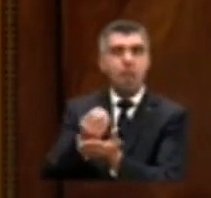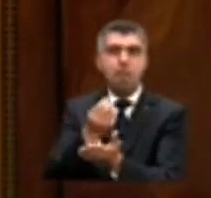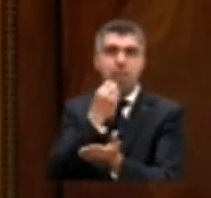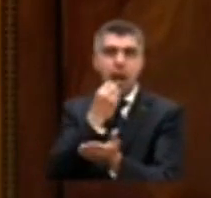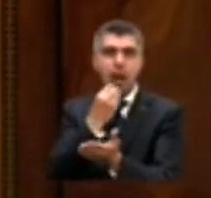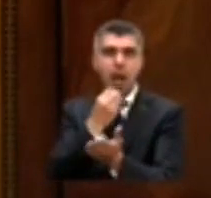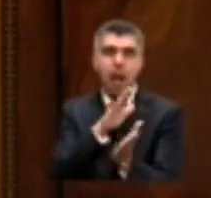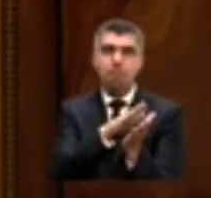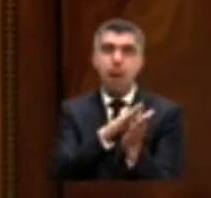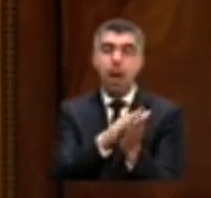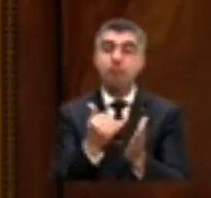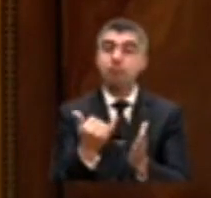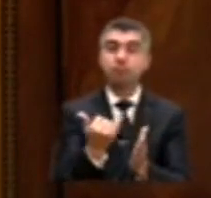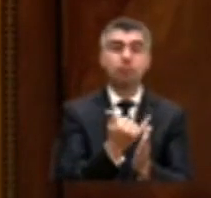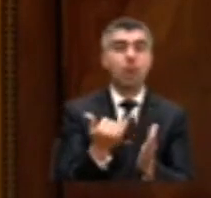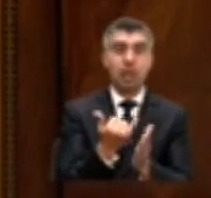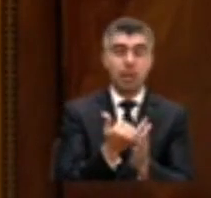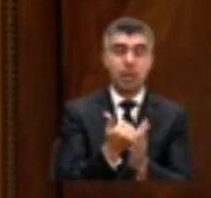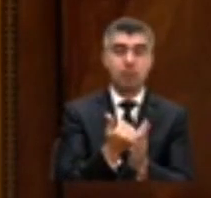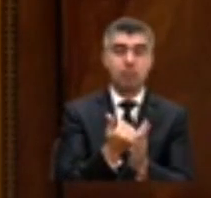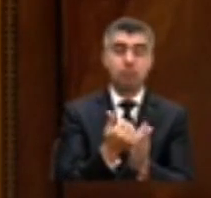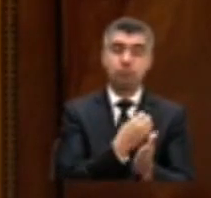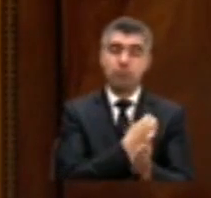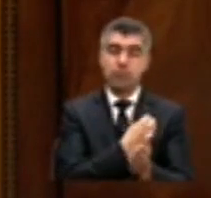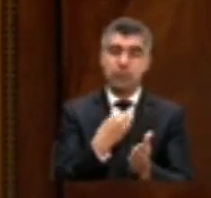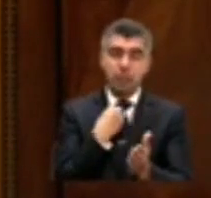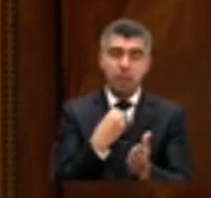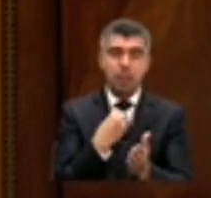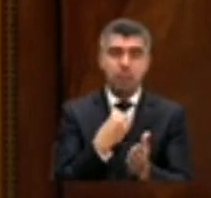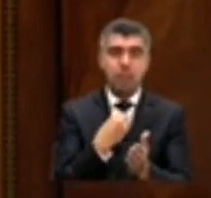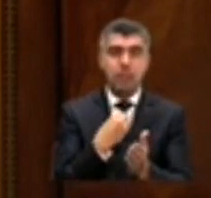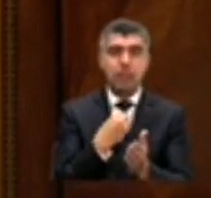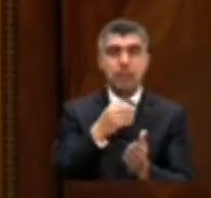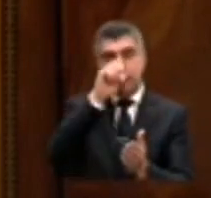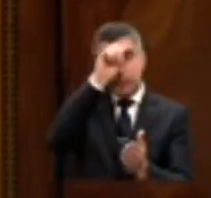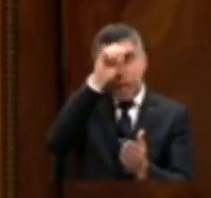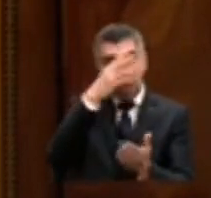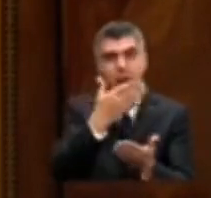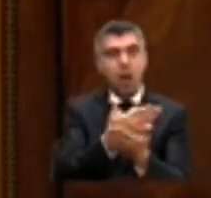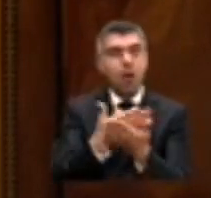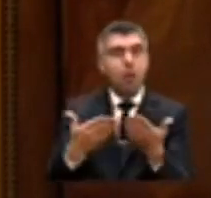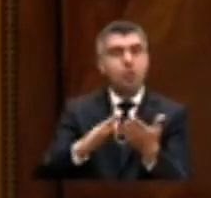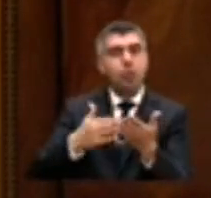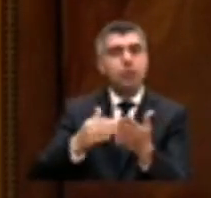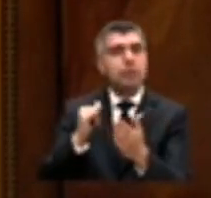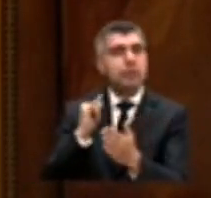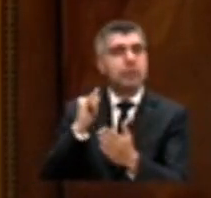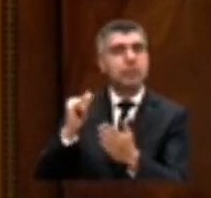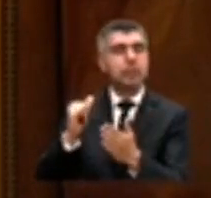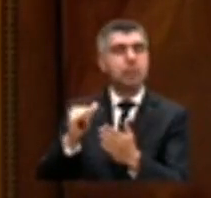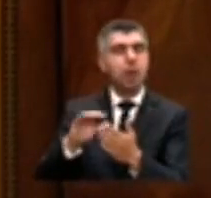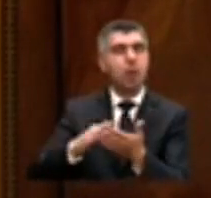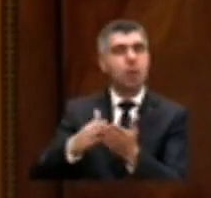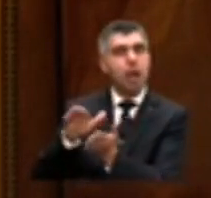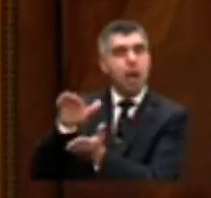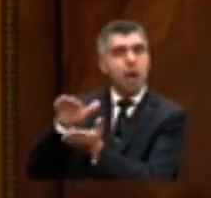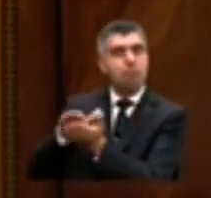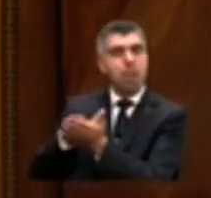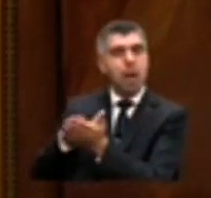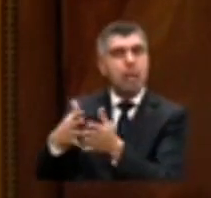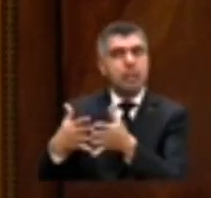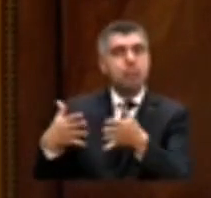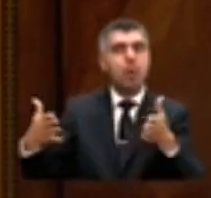الأساسية، ولا سيما الغذائية والصحية والتقية، والعمل على التحيل المستمر للحاجيات الوطنية بما